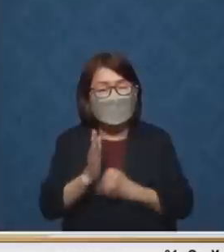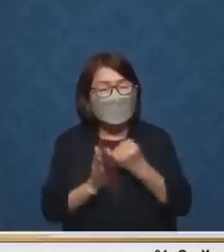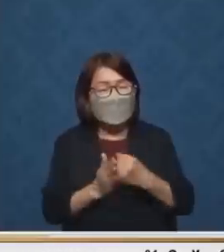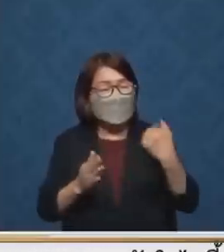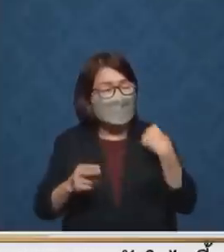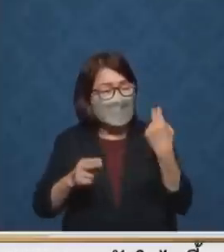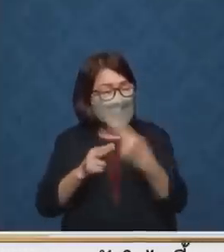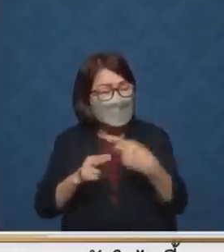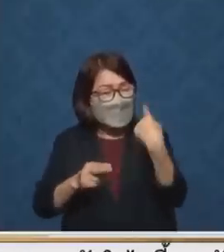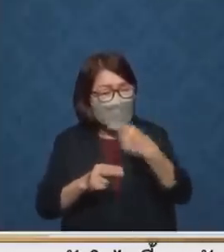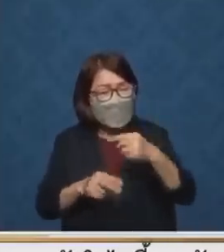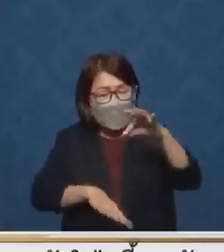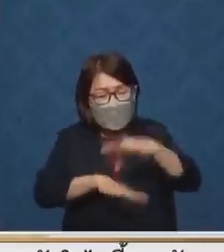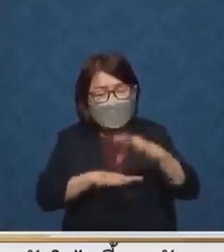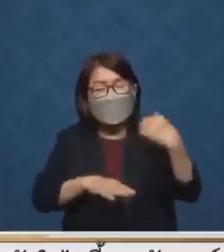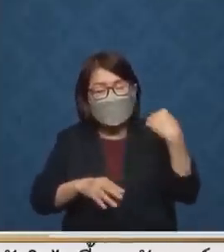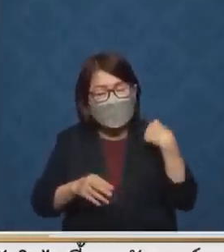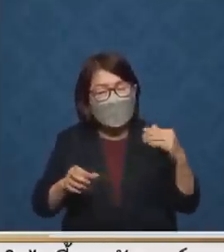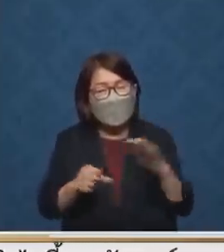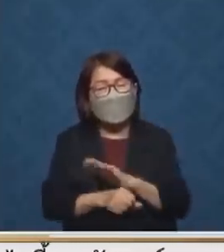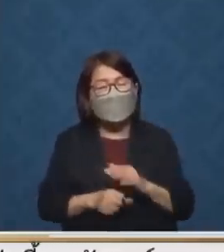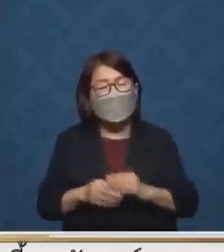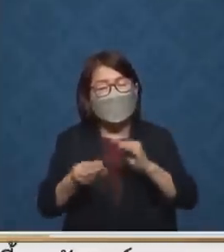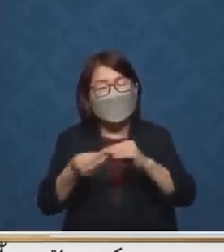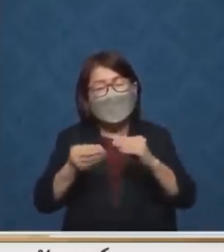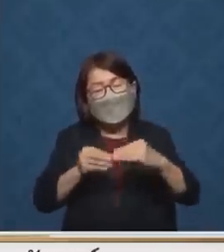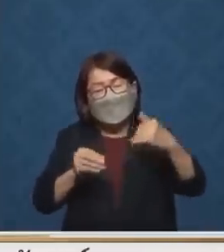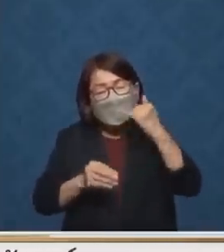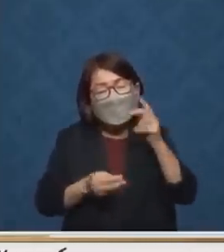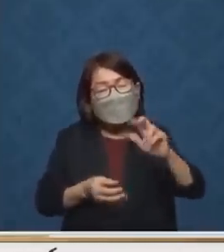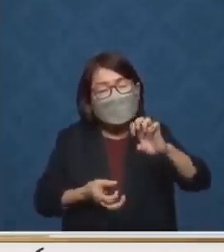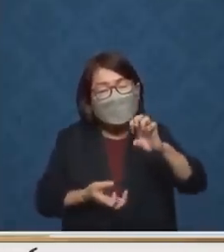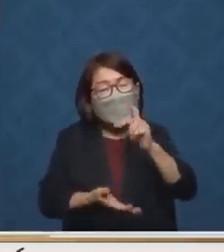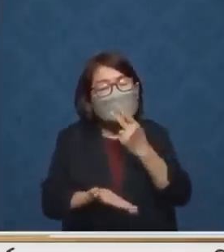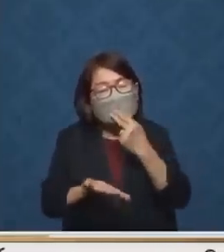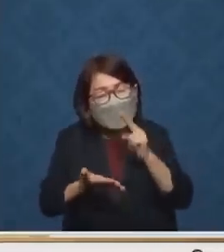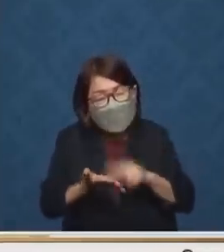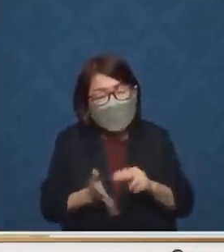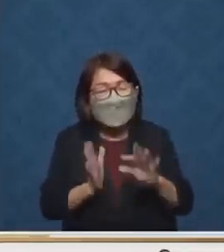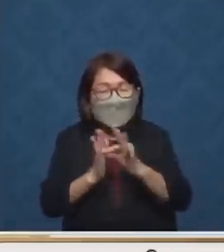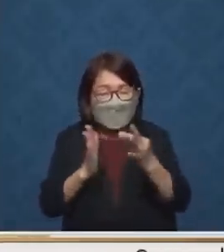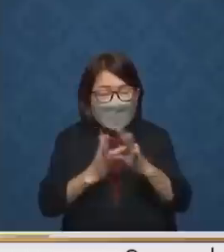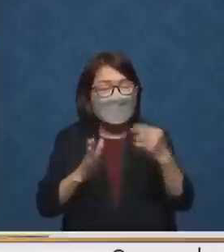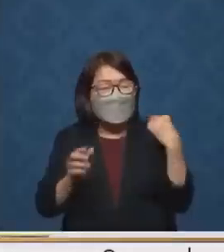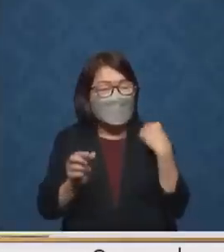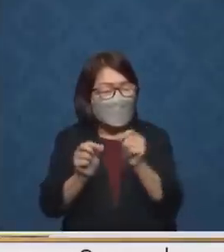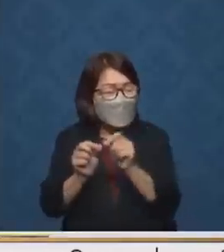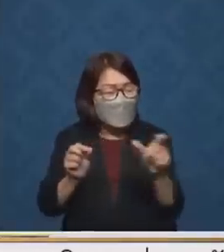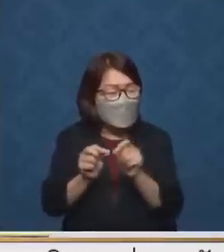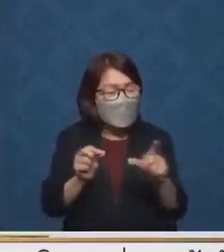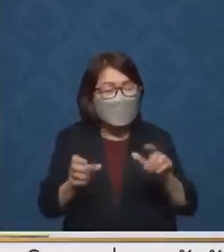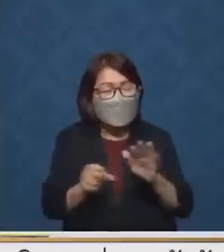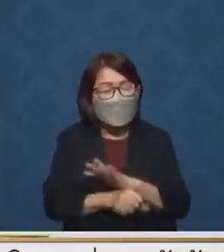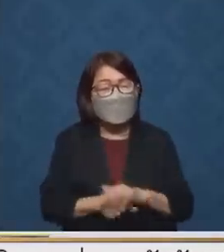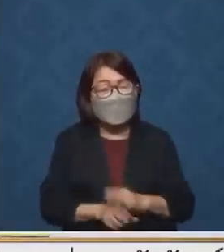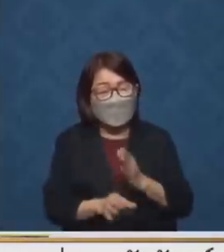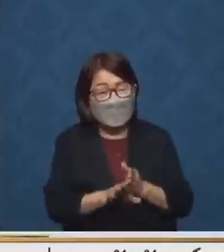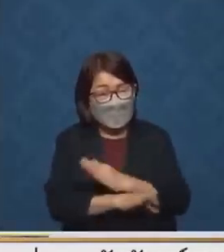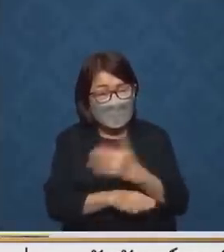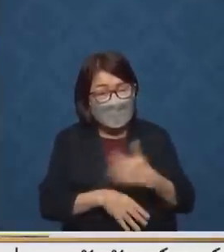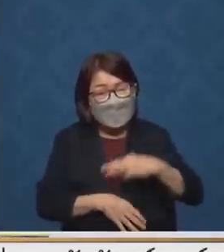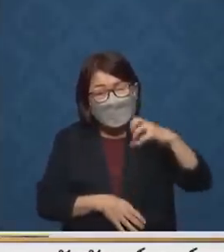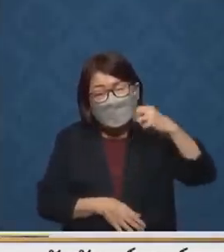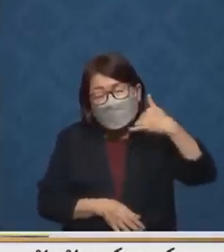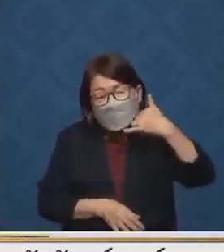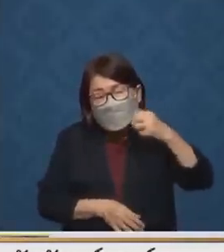ชื่อจิง ๆ ยดจริง ๆ มีข้อมูลเบอรโทรศัพ์ อีเมล เฟสบุ๊ค้แต่จะติดต่อกัยัไความจริก่อน อภิบรายข้างนี้ผมลองยกหูโ